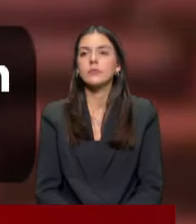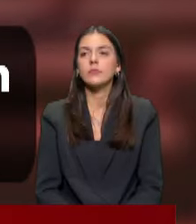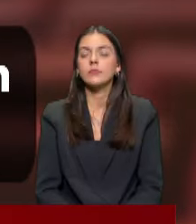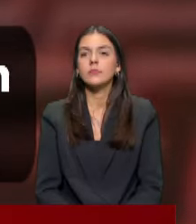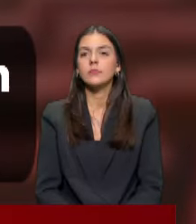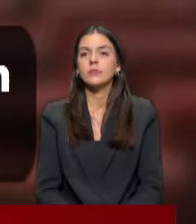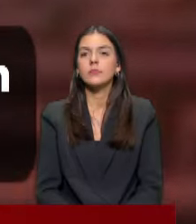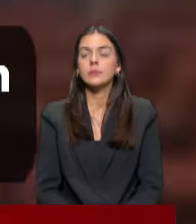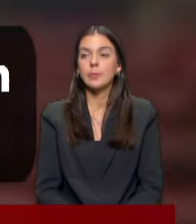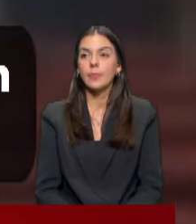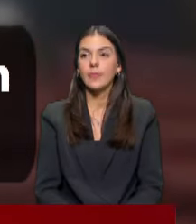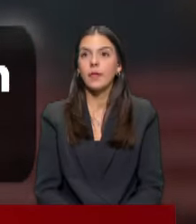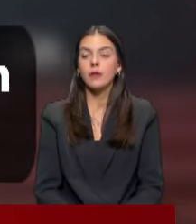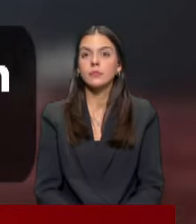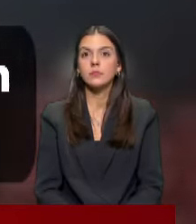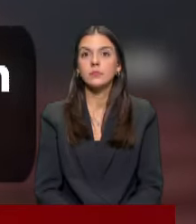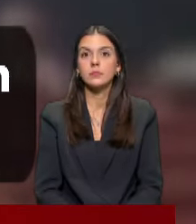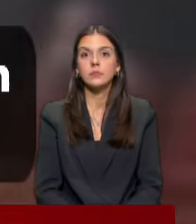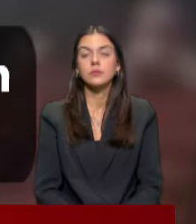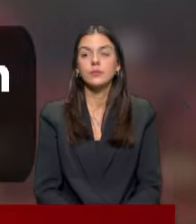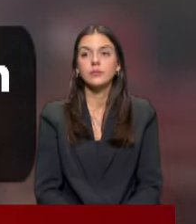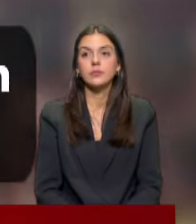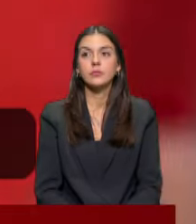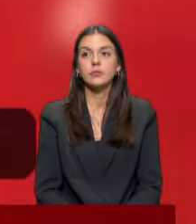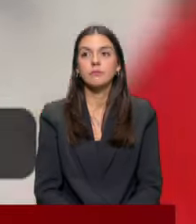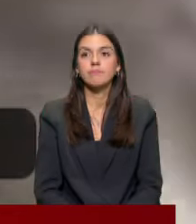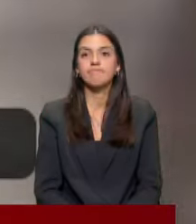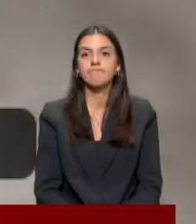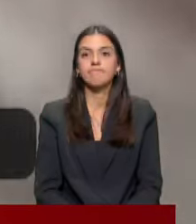hayvanlar, çocuklar öldürülürken gülerek fotoğraf verdiniz mi?